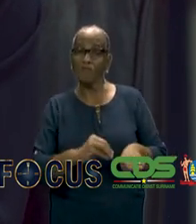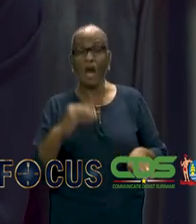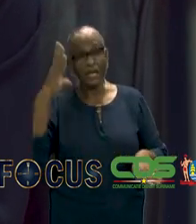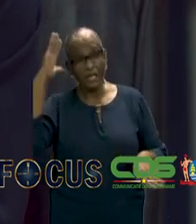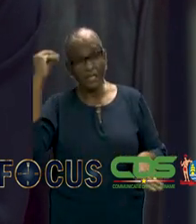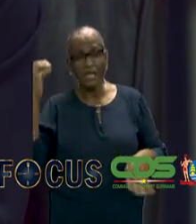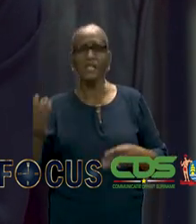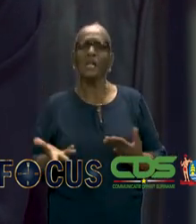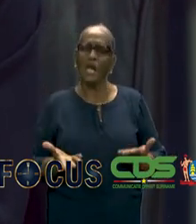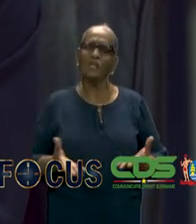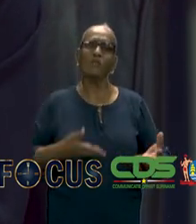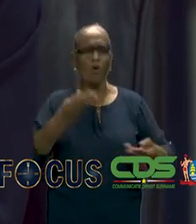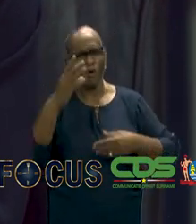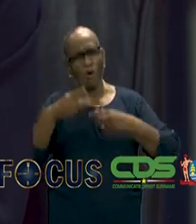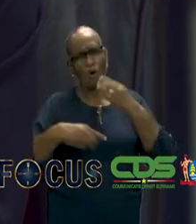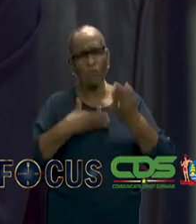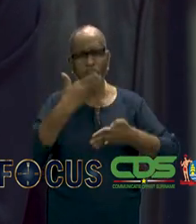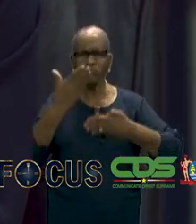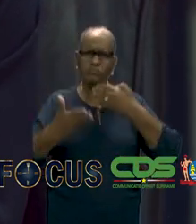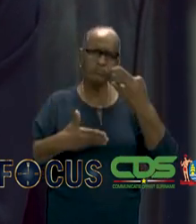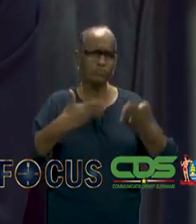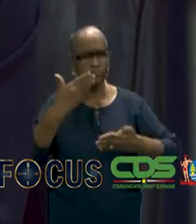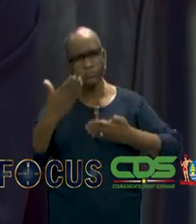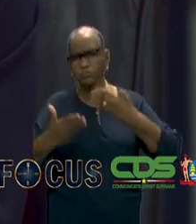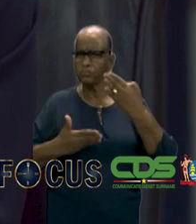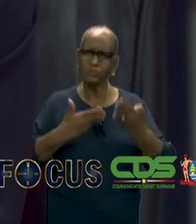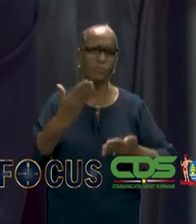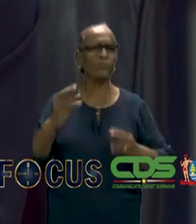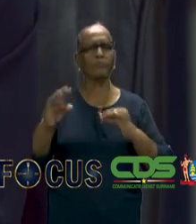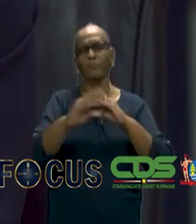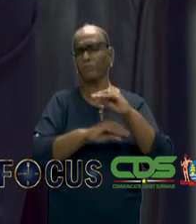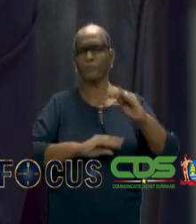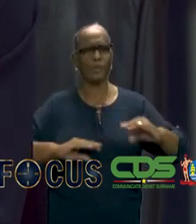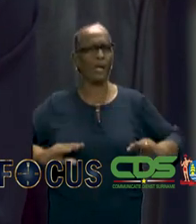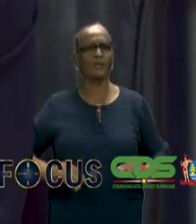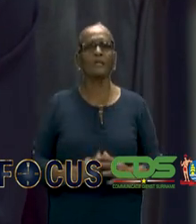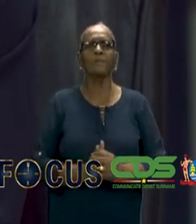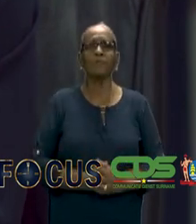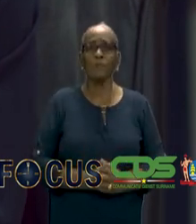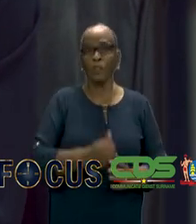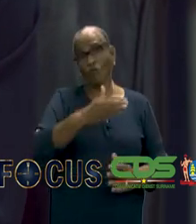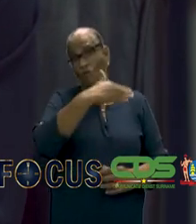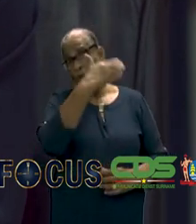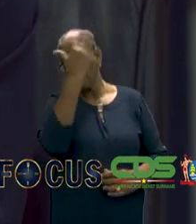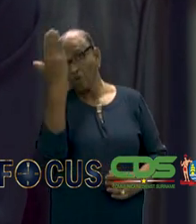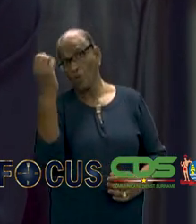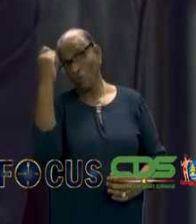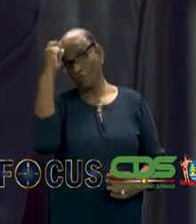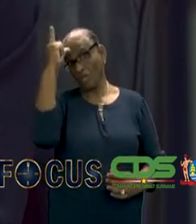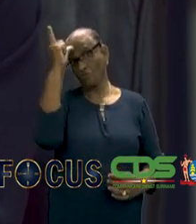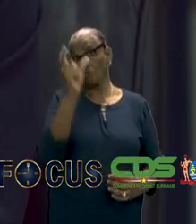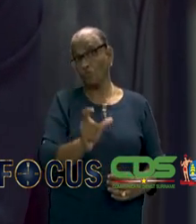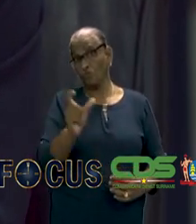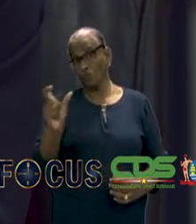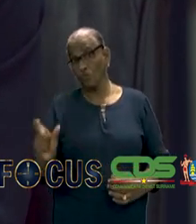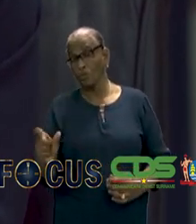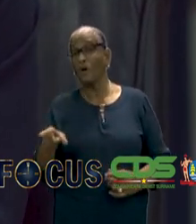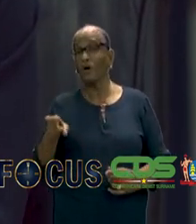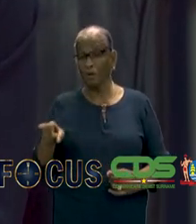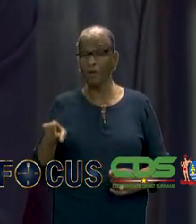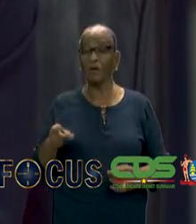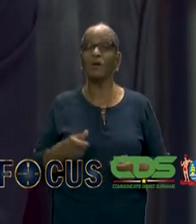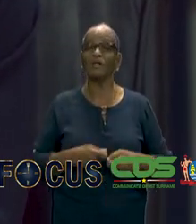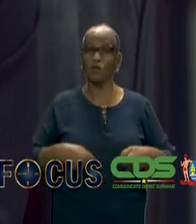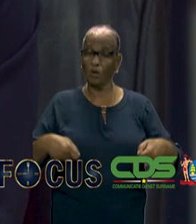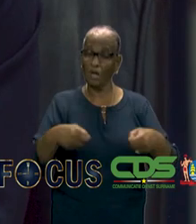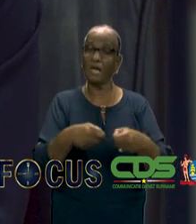ook verder uitgewerkt wordt. Er is gebruik gemaakt gelijk van de milieuexperts binnen RIVM, alhoewel dit natuurlijk een aspect